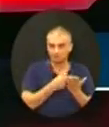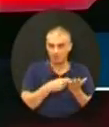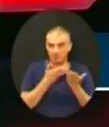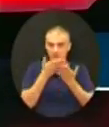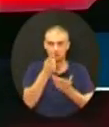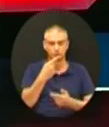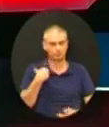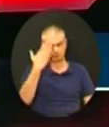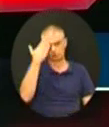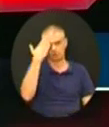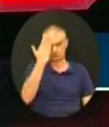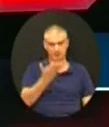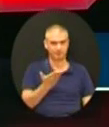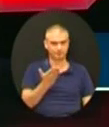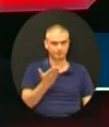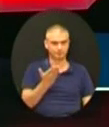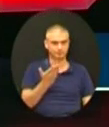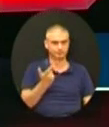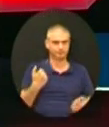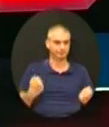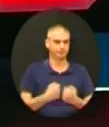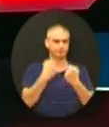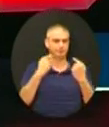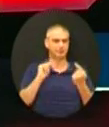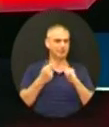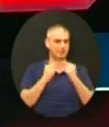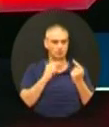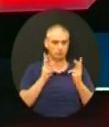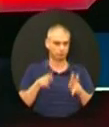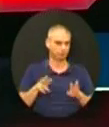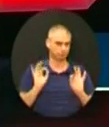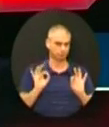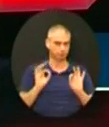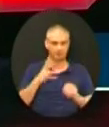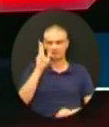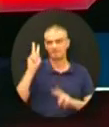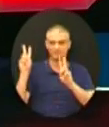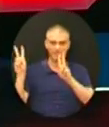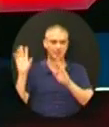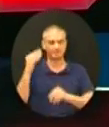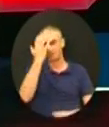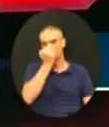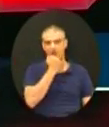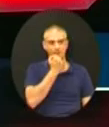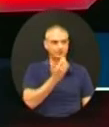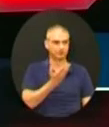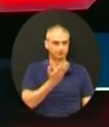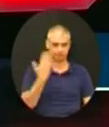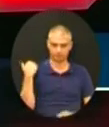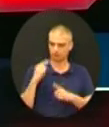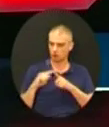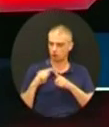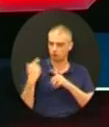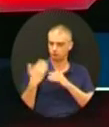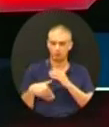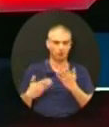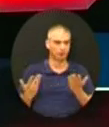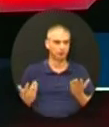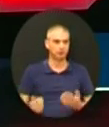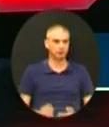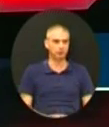אנחנו ערים לאימות הקולני, יש לומר, בין פתח וחמאס בחודשים